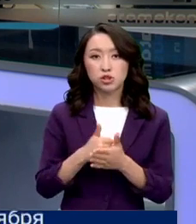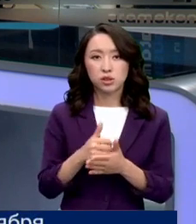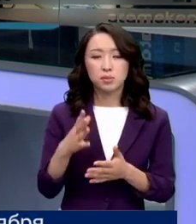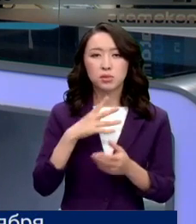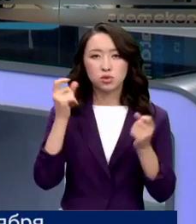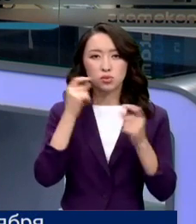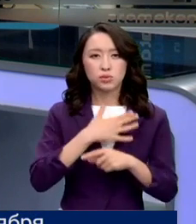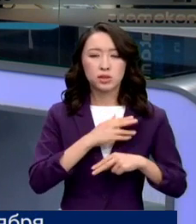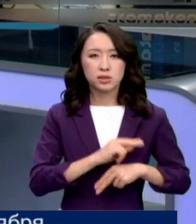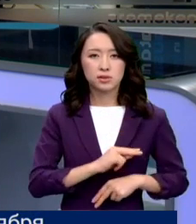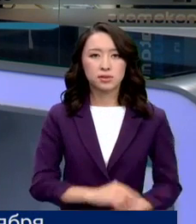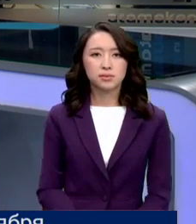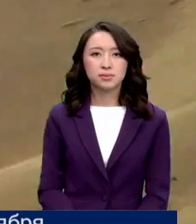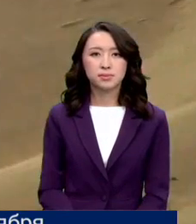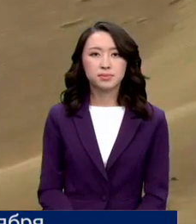разбирались наши корреспонденты.